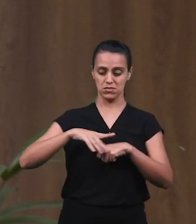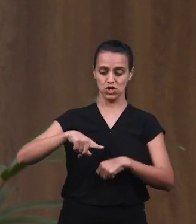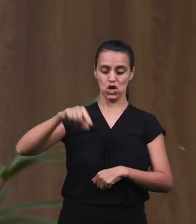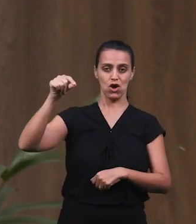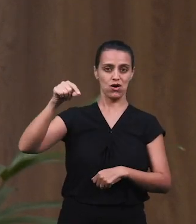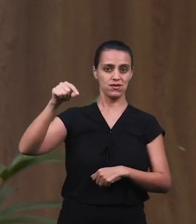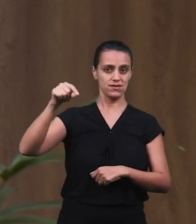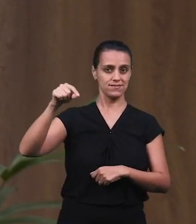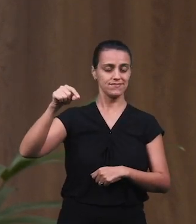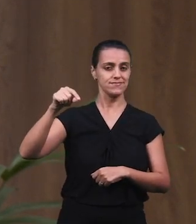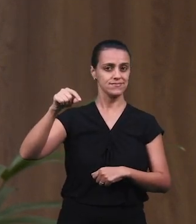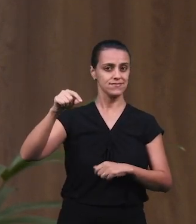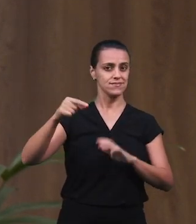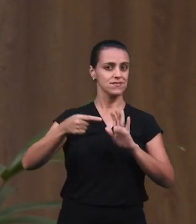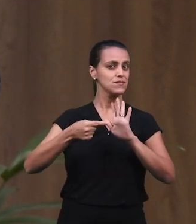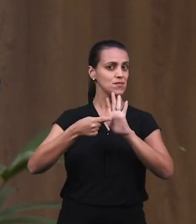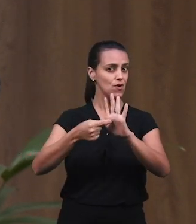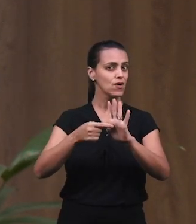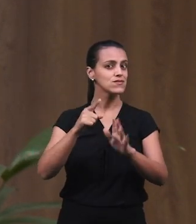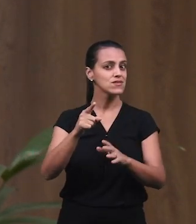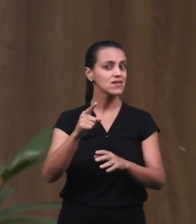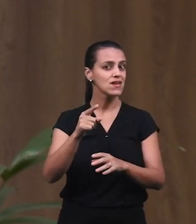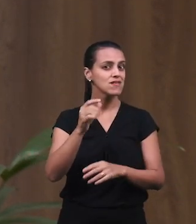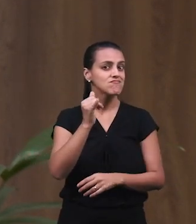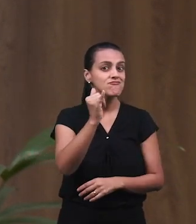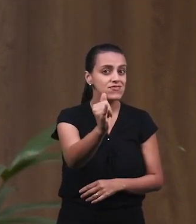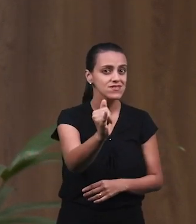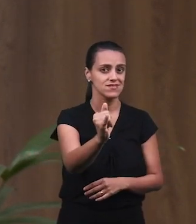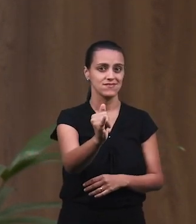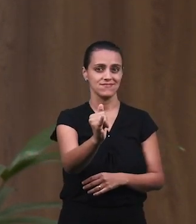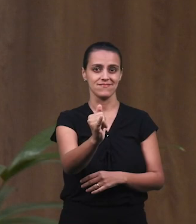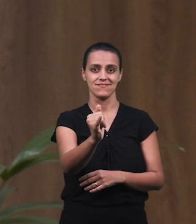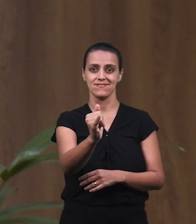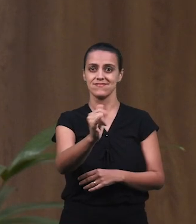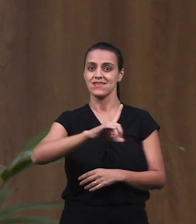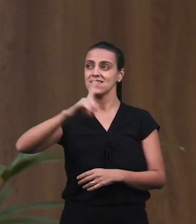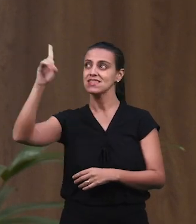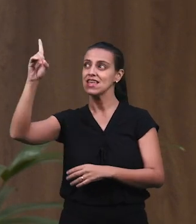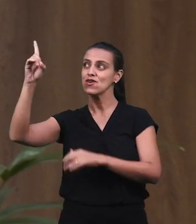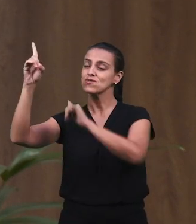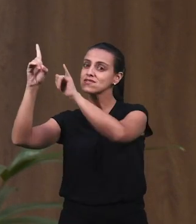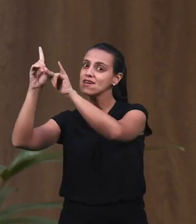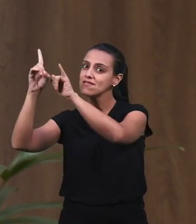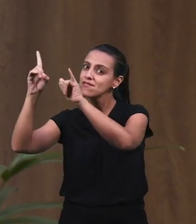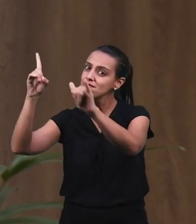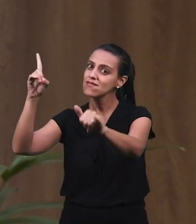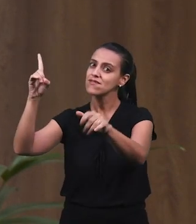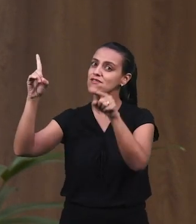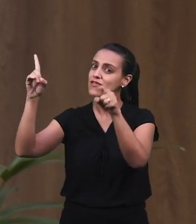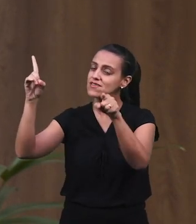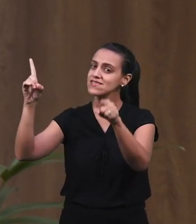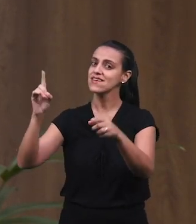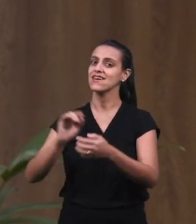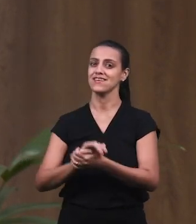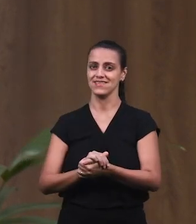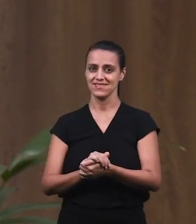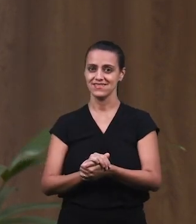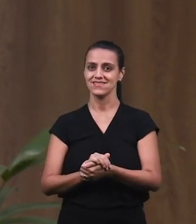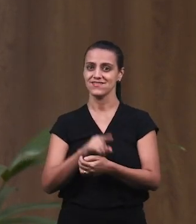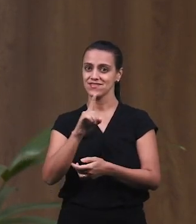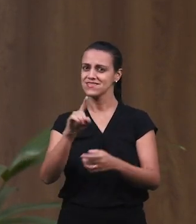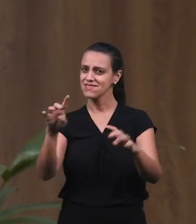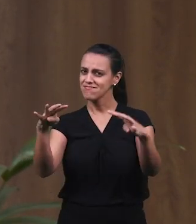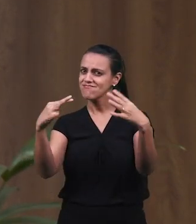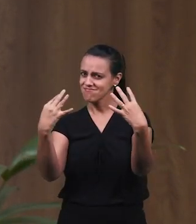consiste dans un message de Dieu spécialement pour vous, qui doit être attentif à